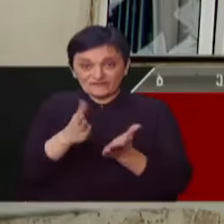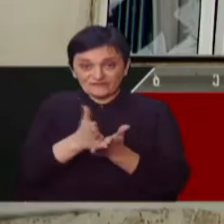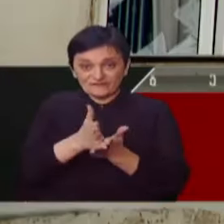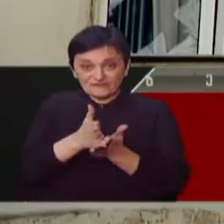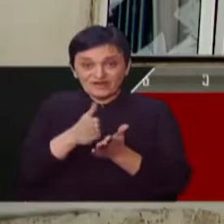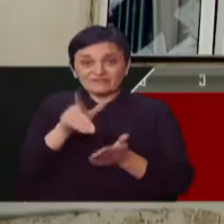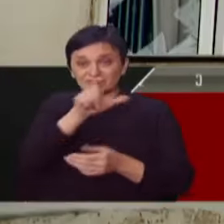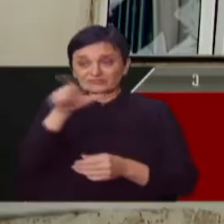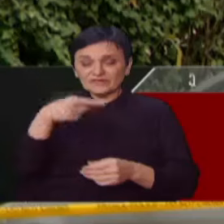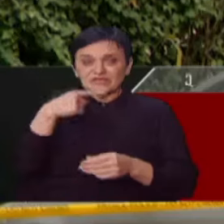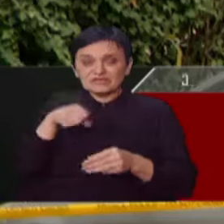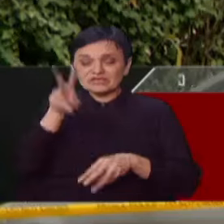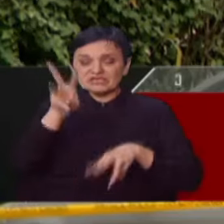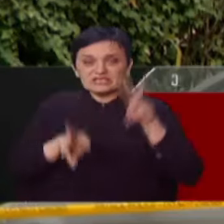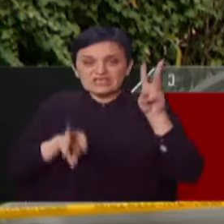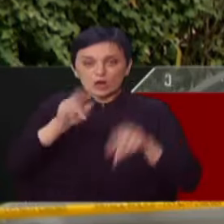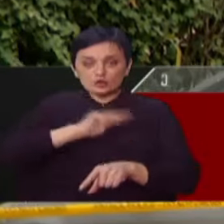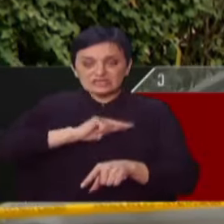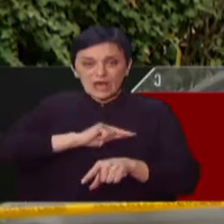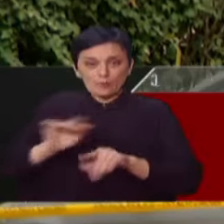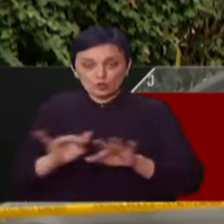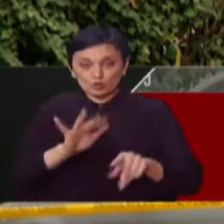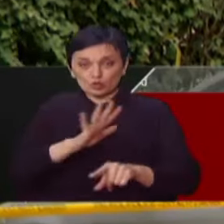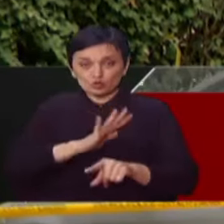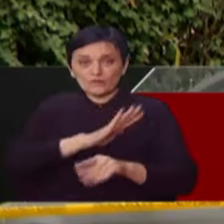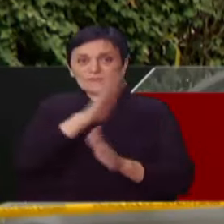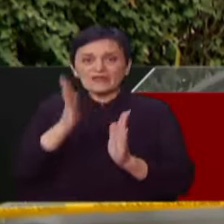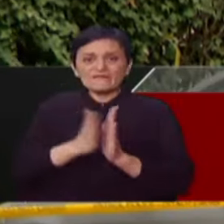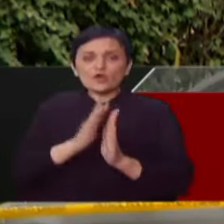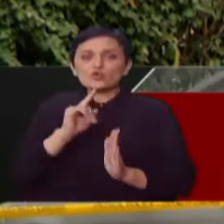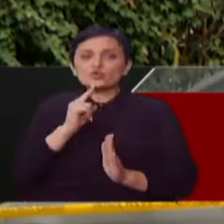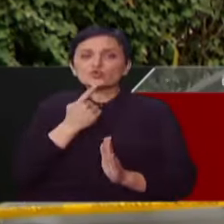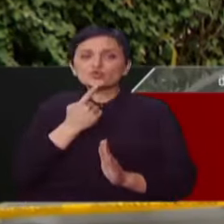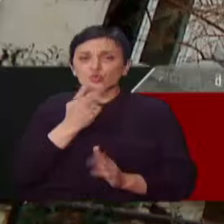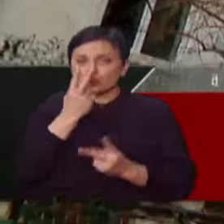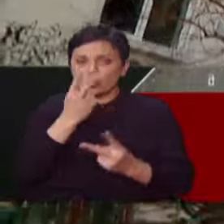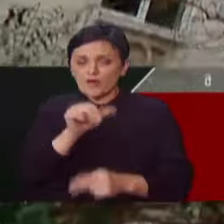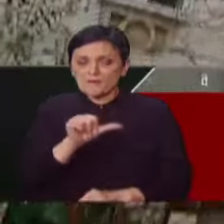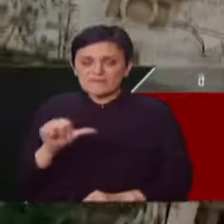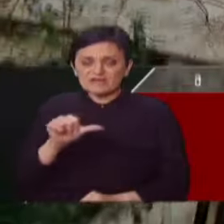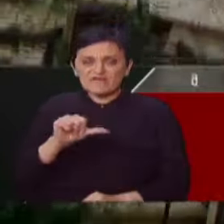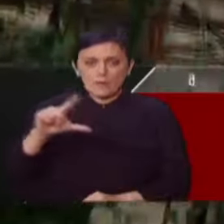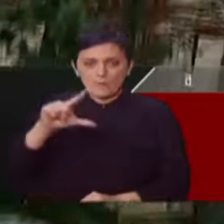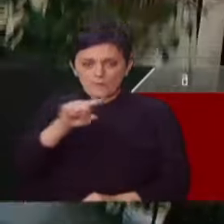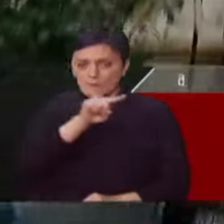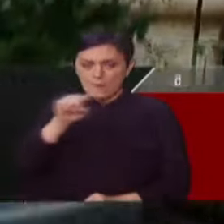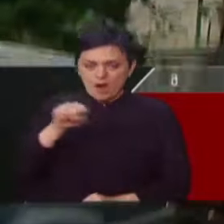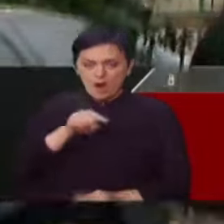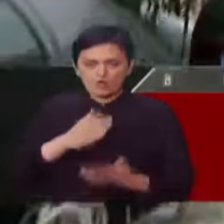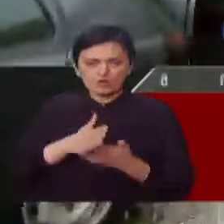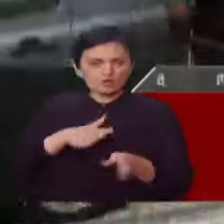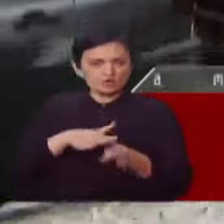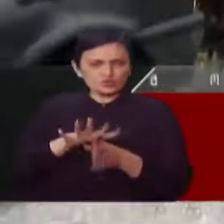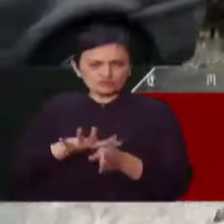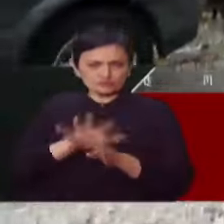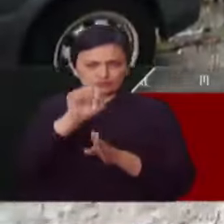bis informații care monto samușaua bimim dinareopta. Xvela zer tuli surati pirval dam meore sartul zia romelz titk misrula daris